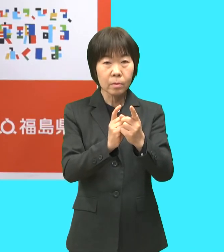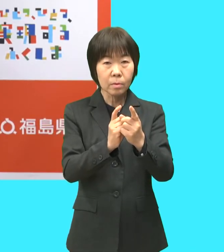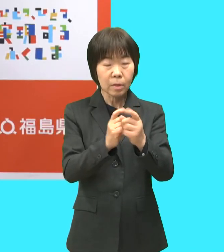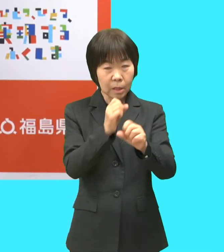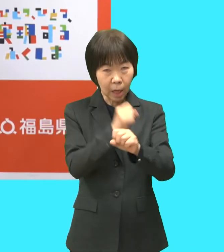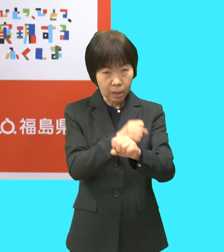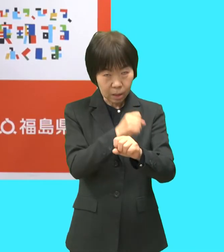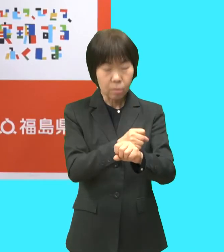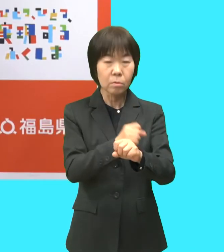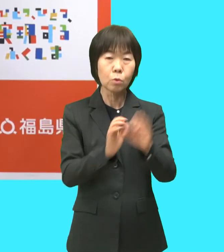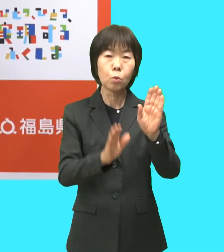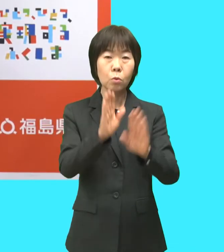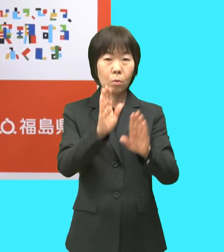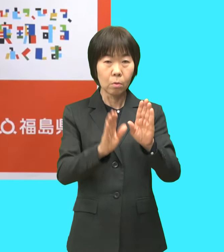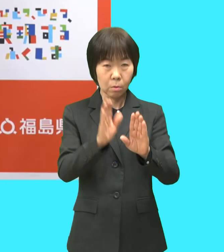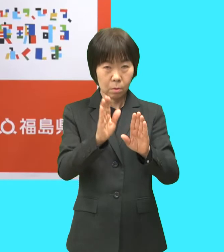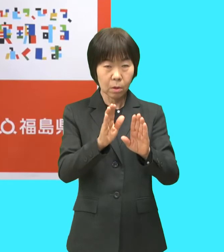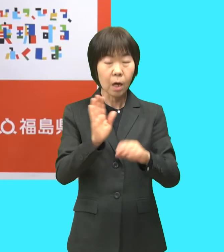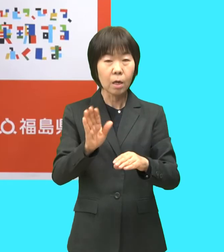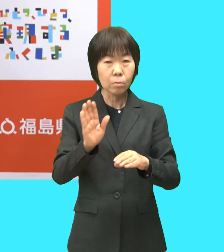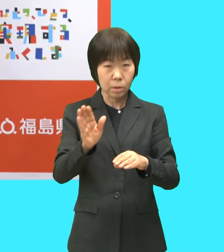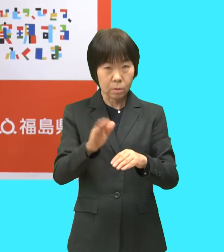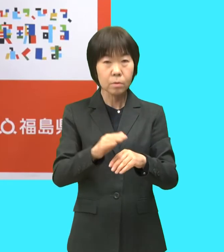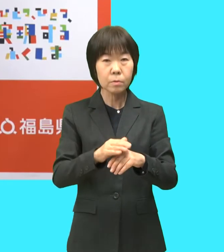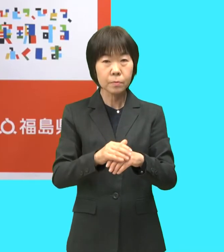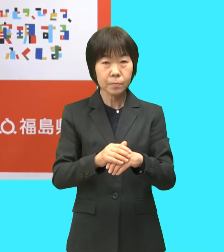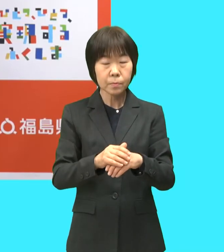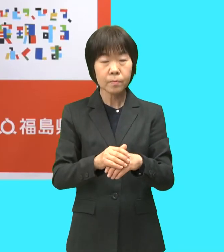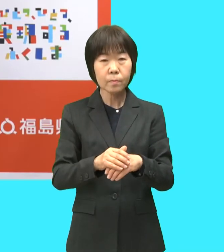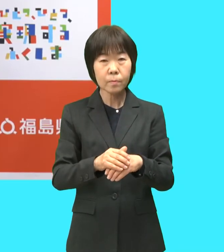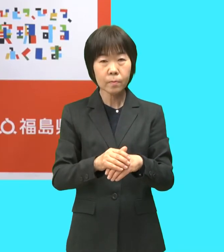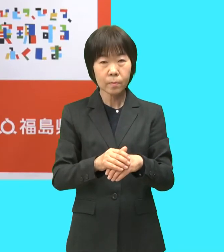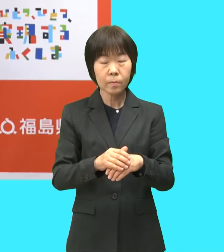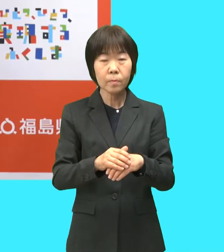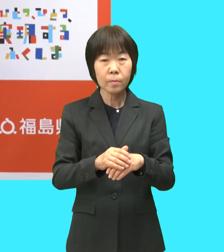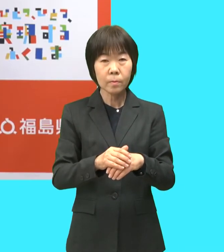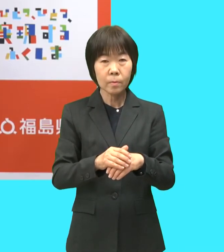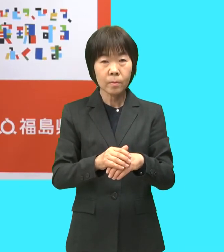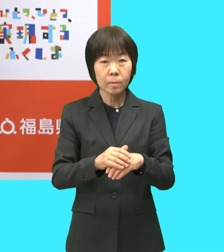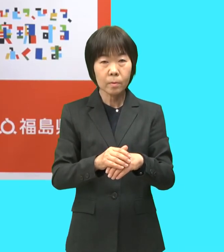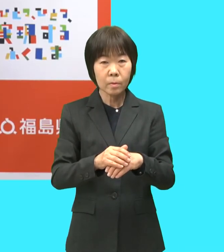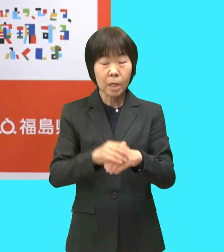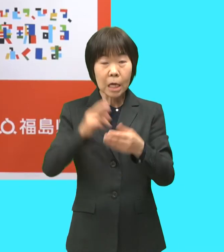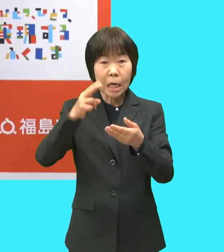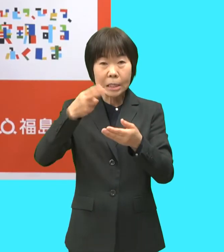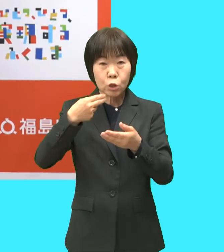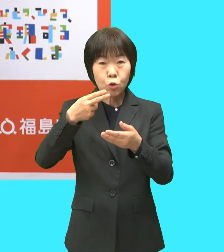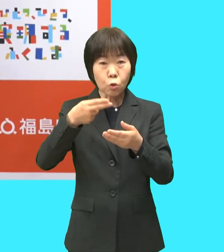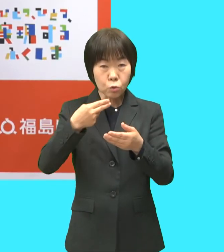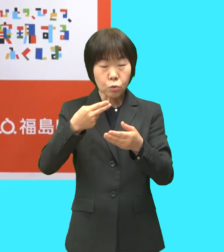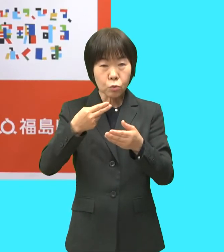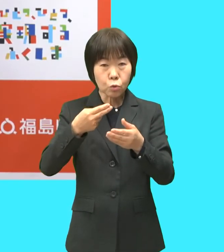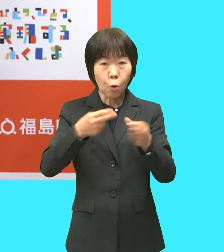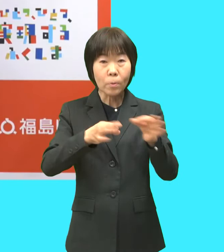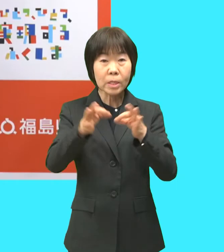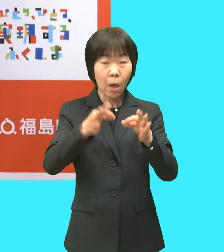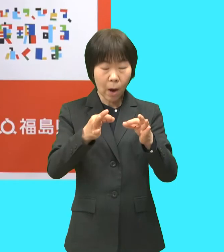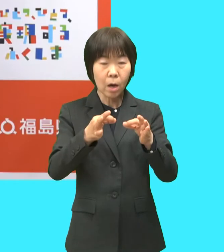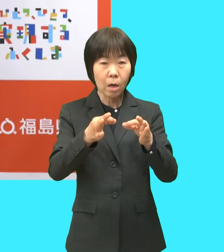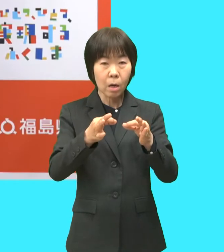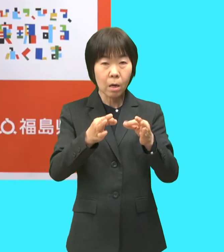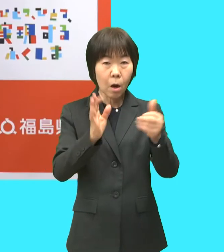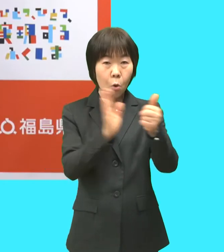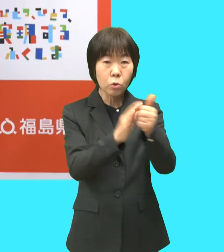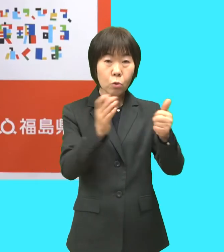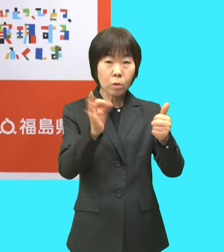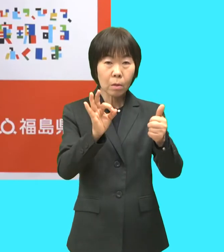ていうとあれですけれども、要請している状況にあります。まあ、飲食は今補助金等も一切ない